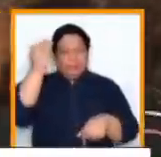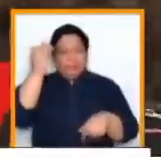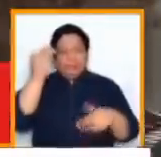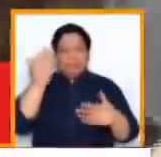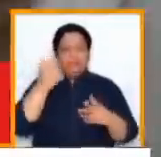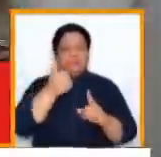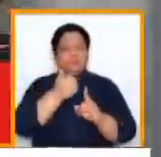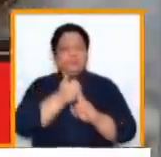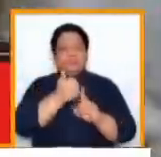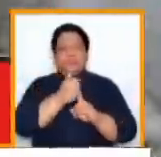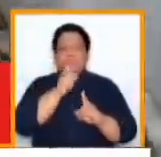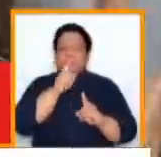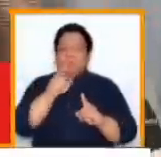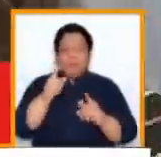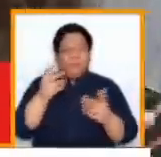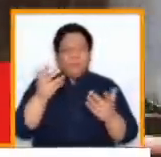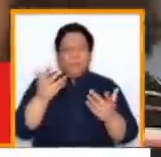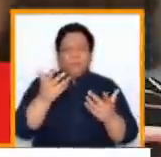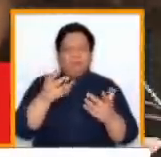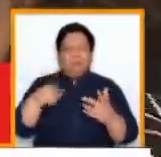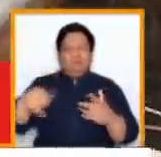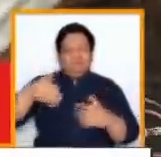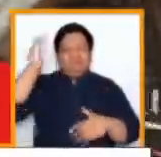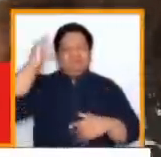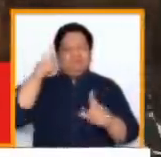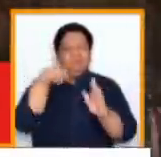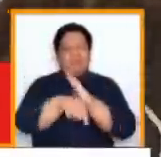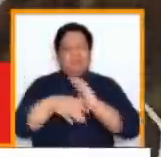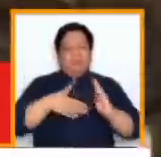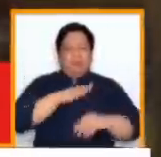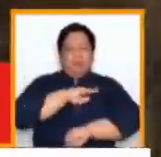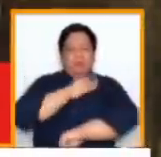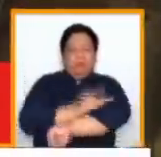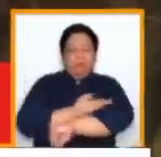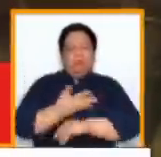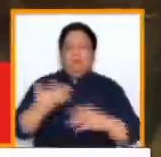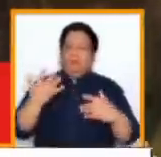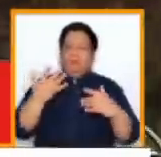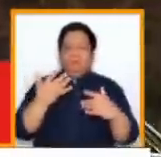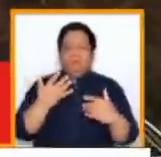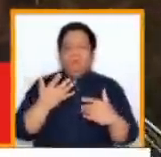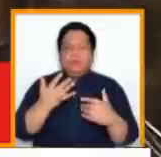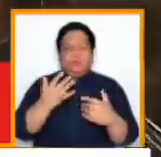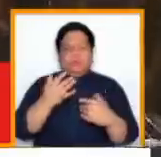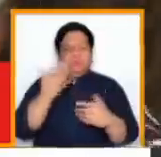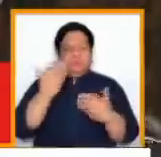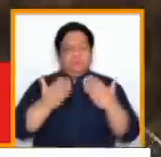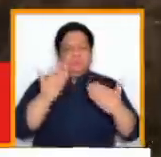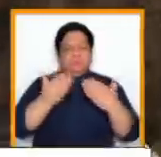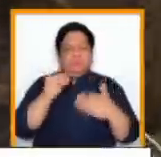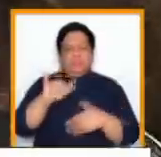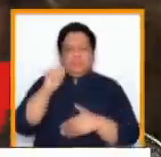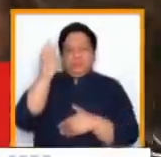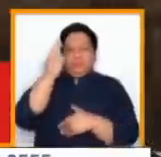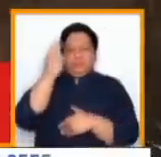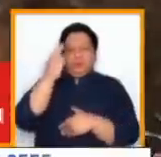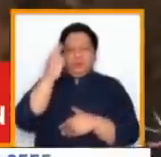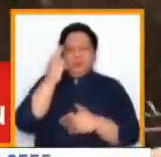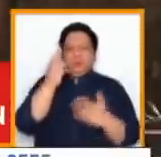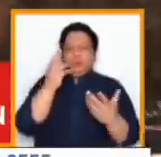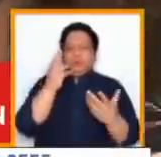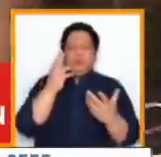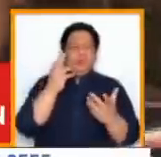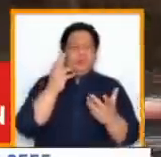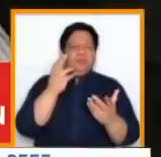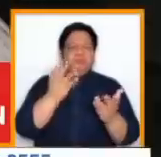nilang tinatay ang anak ko. Kung sa bagay, ano siguro yun, gusto lang nilang